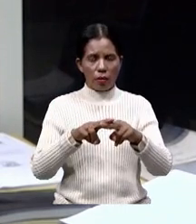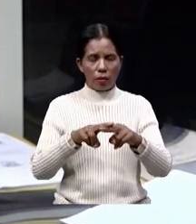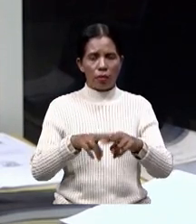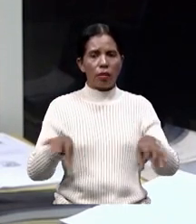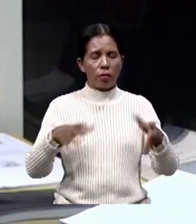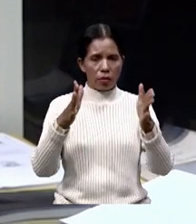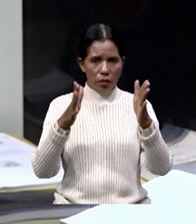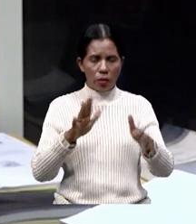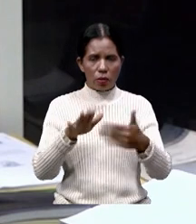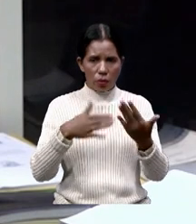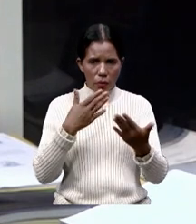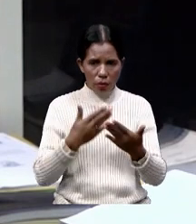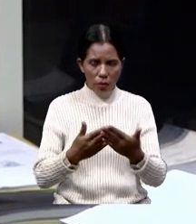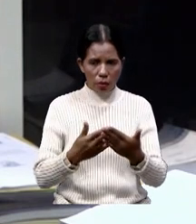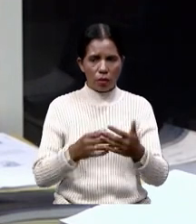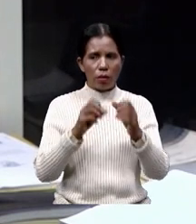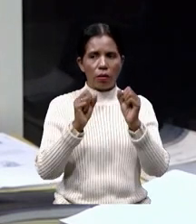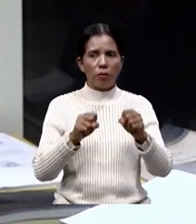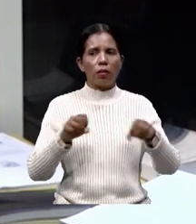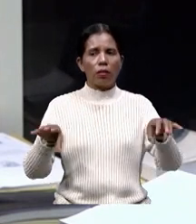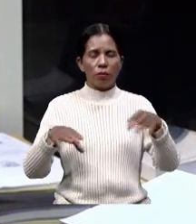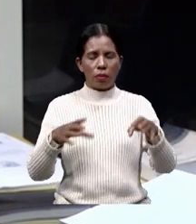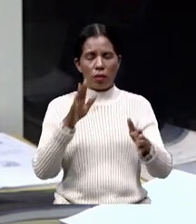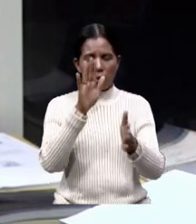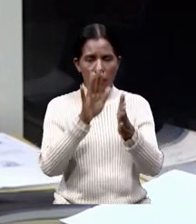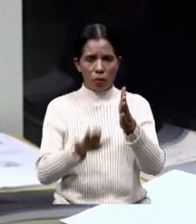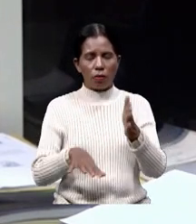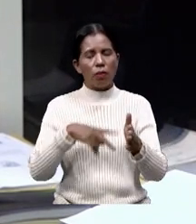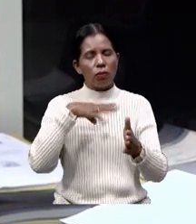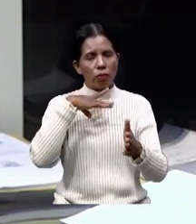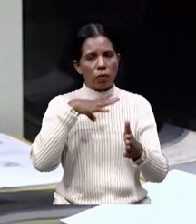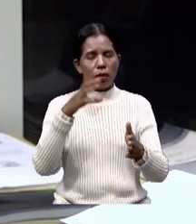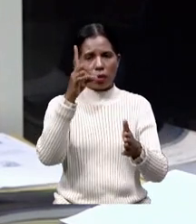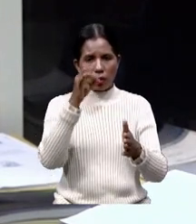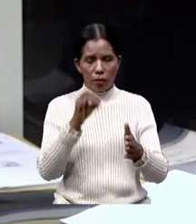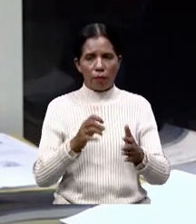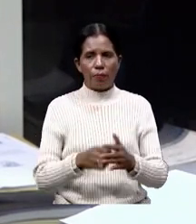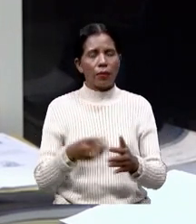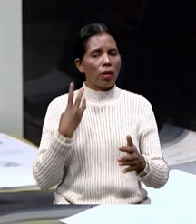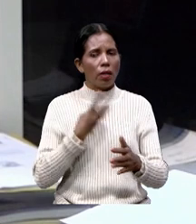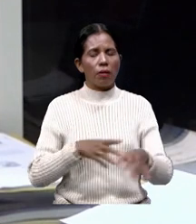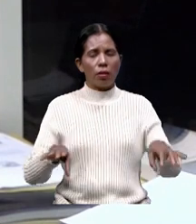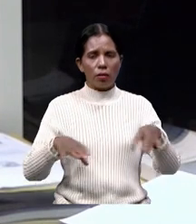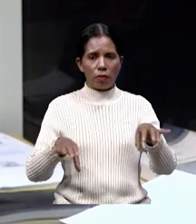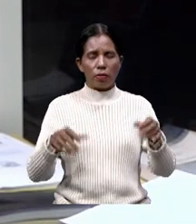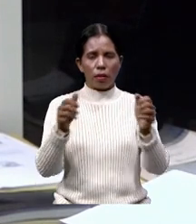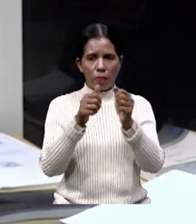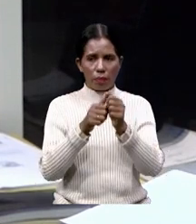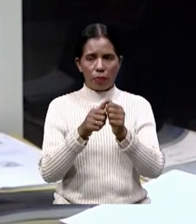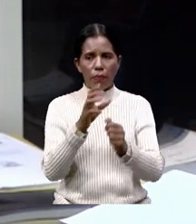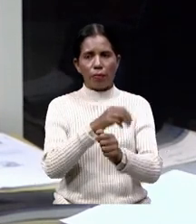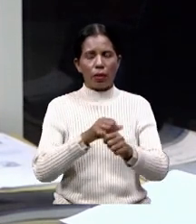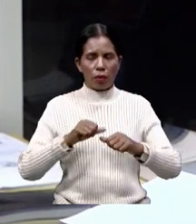recursos o de servicio no reduz lisu ia sita di lara Ebe amne servisu durante ne